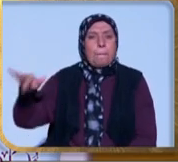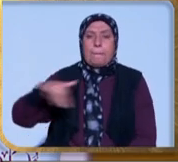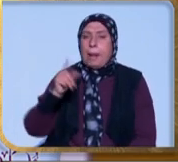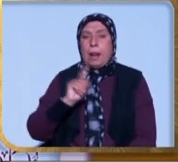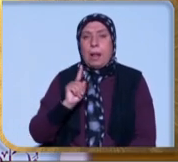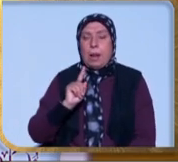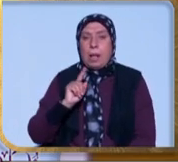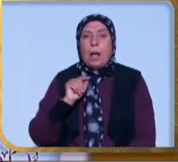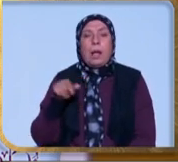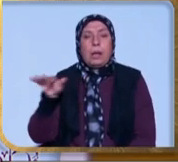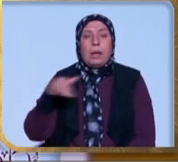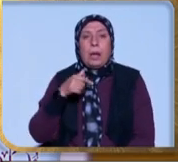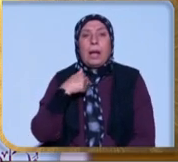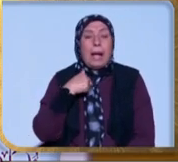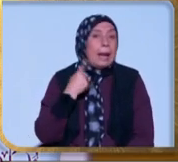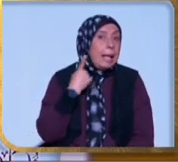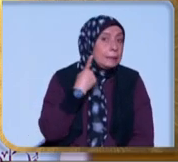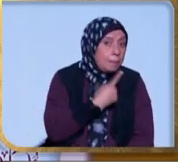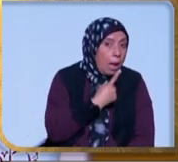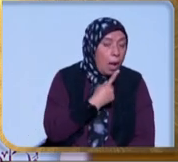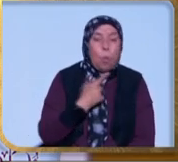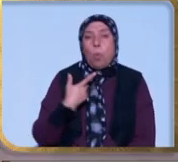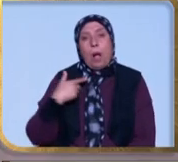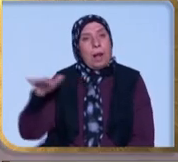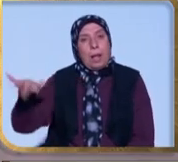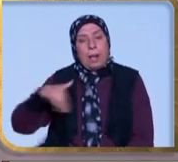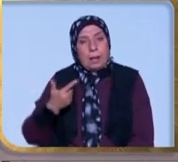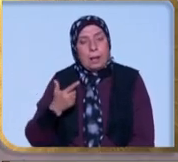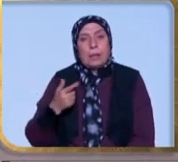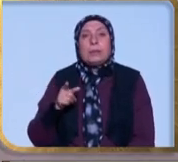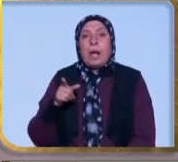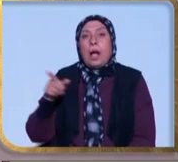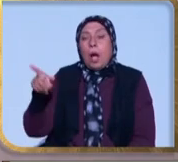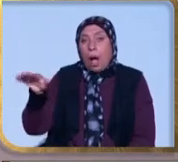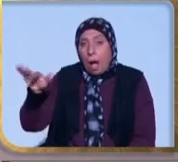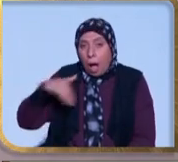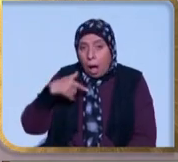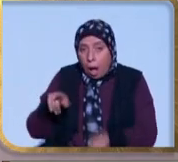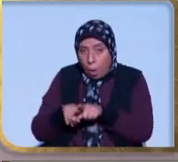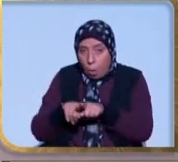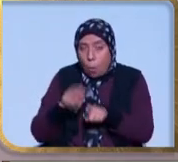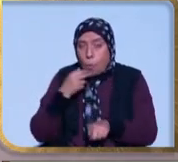ليه لما هو متخانق معاهم؟ عايز يراضيهم وهم مش راضين.